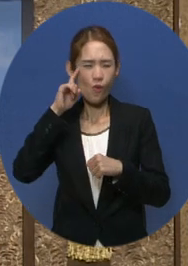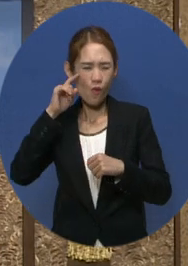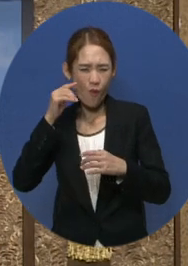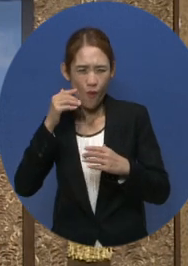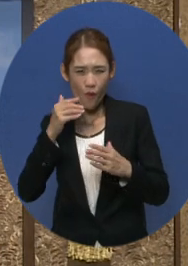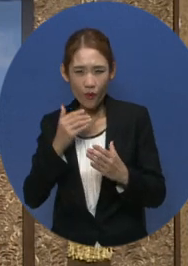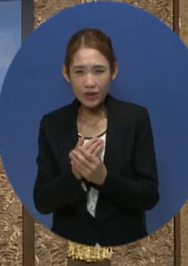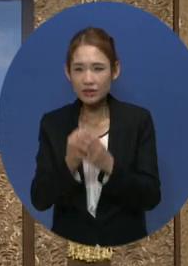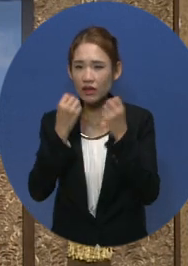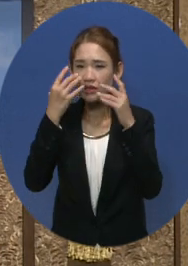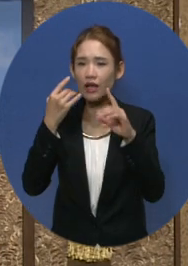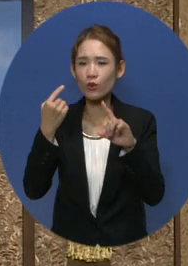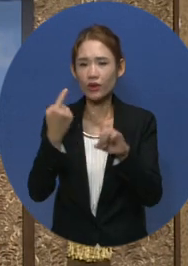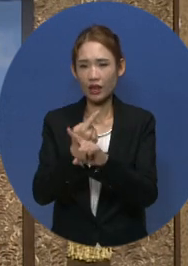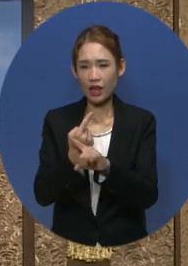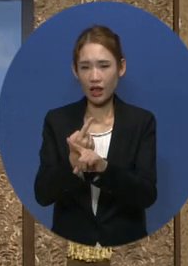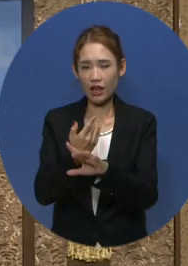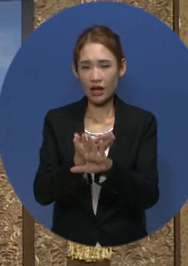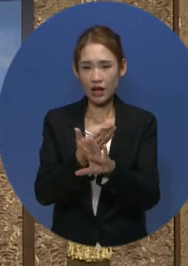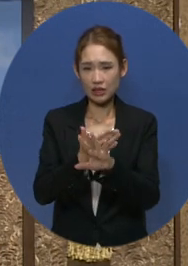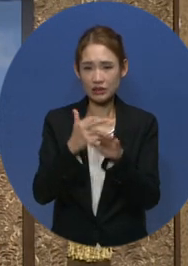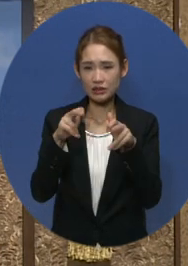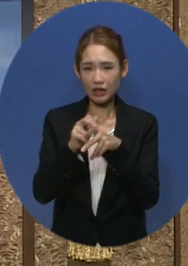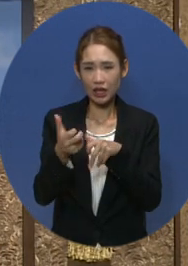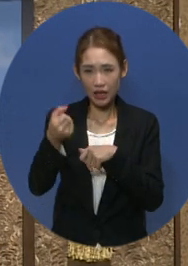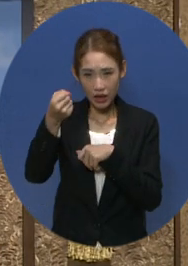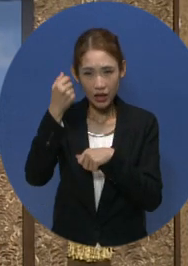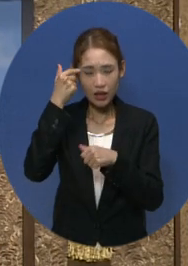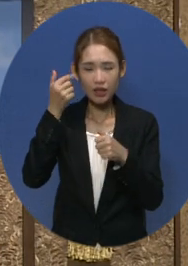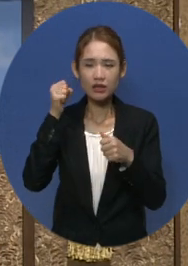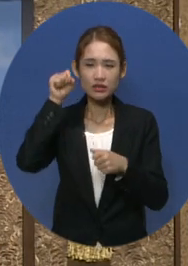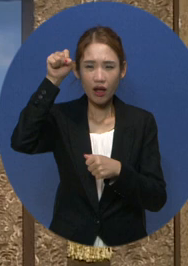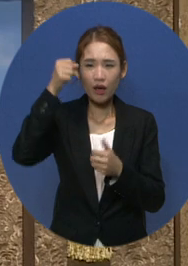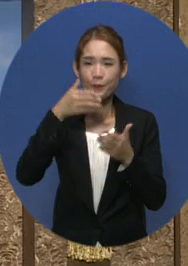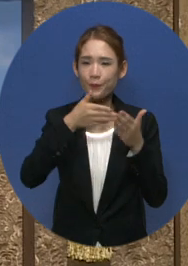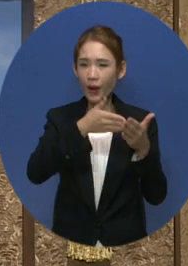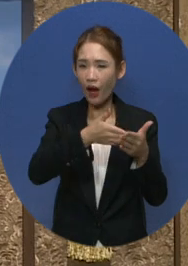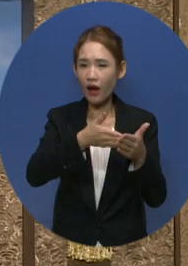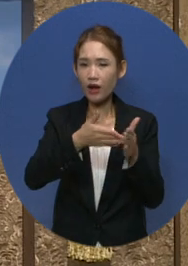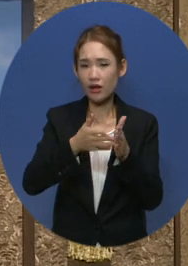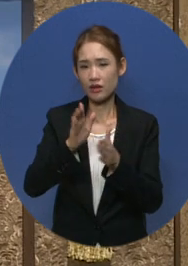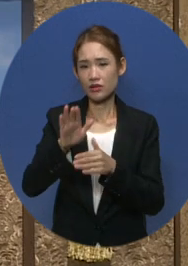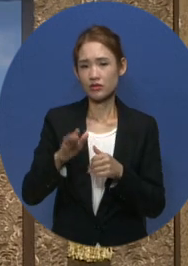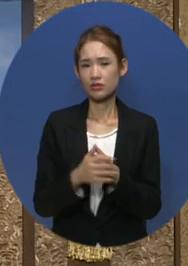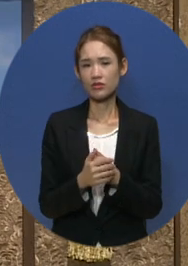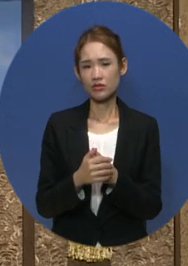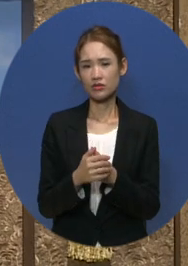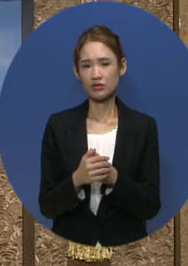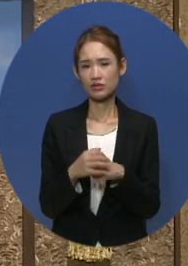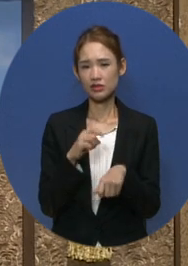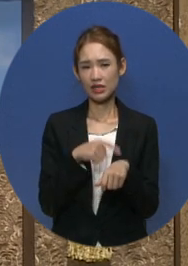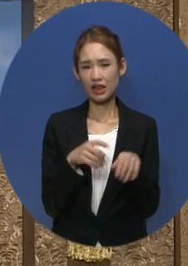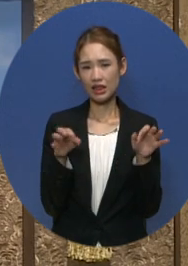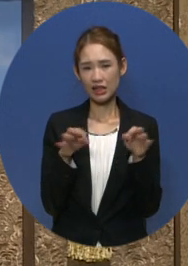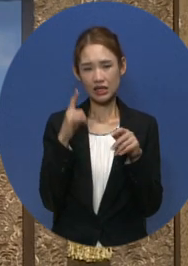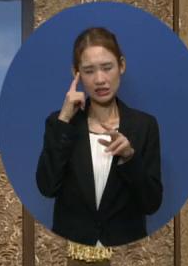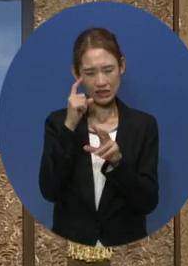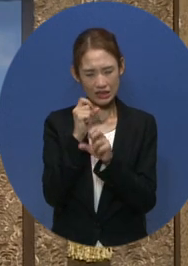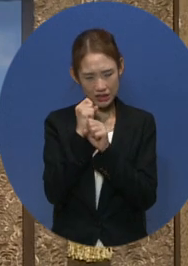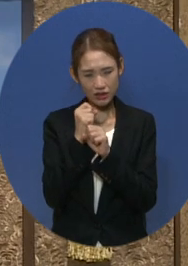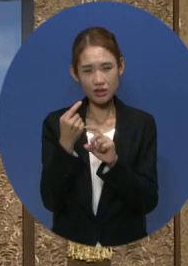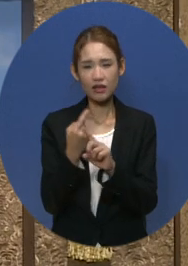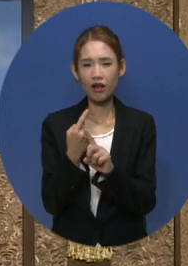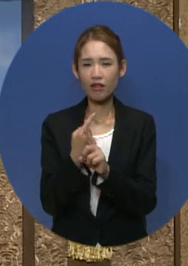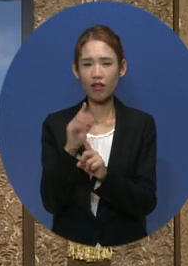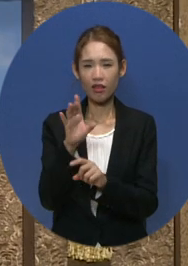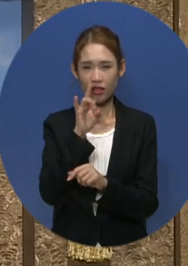새로운 장애의 개념으로 받아들여야 된다. 네. 그렇게 이제 주장을 했는데 이제 그게 단시간에 인식 개선이 안 되더라고요.